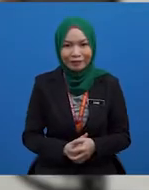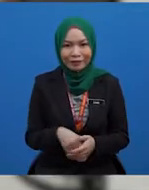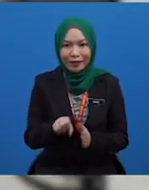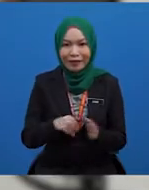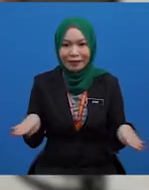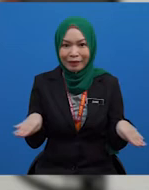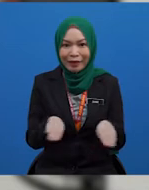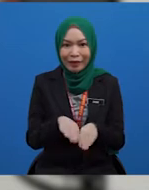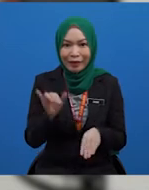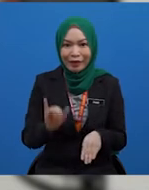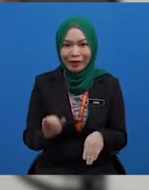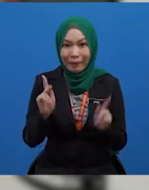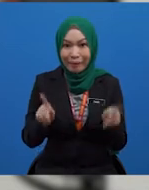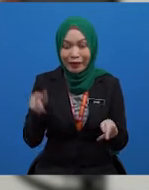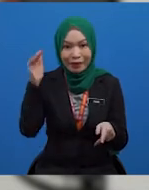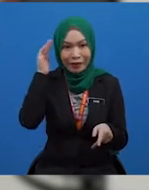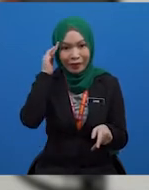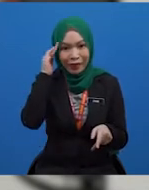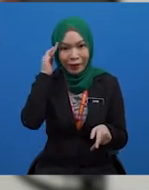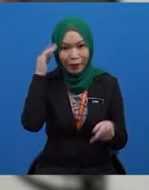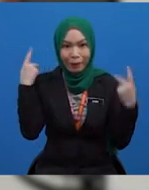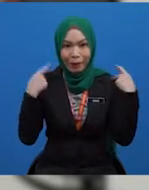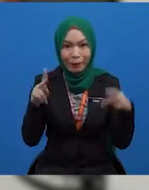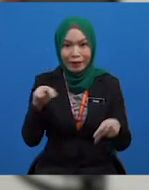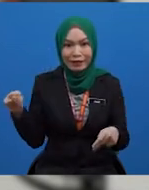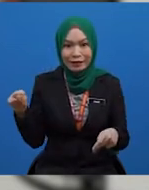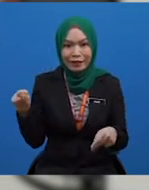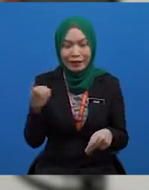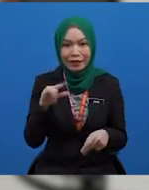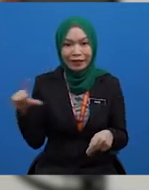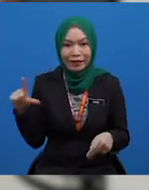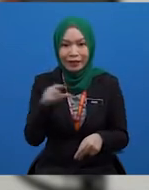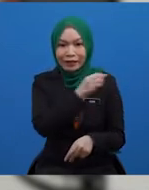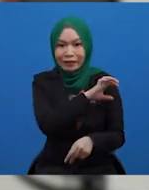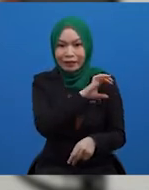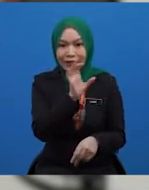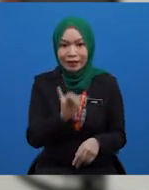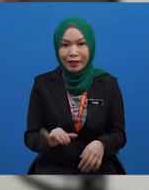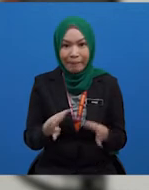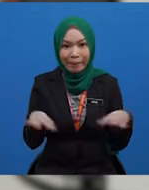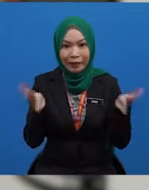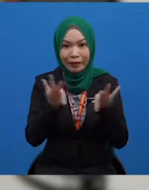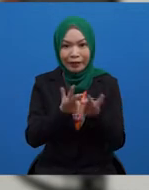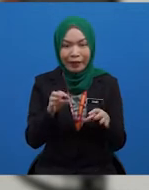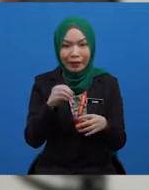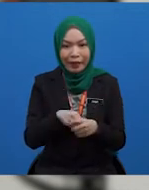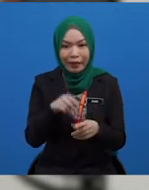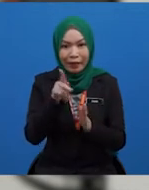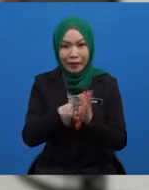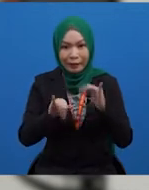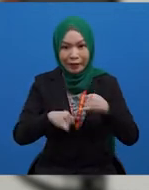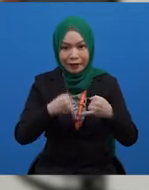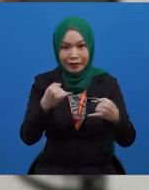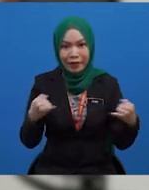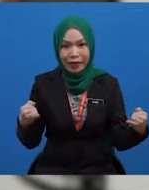Sebagaimana yang kamu tahu, pemasaran merupakan elemen yang penting dalam kejayaan